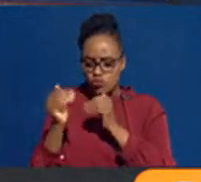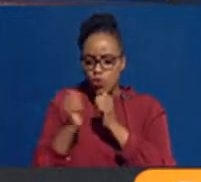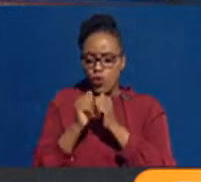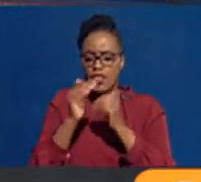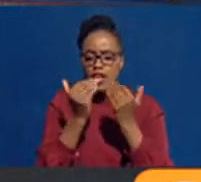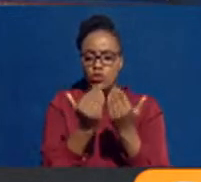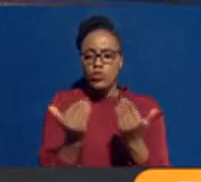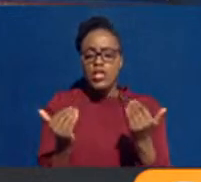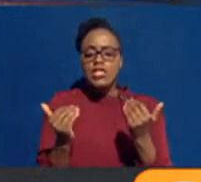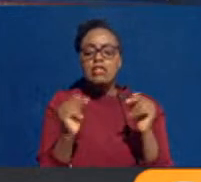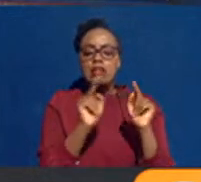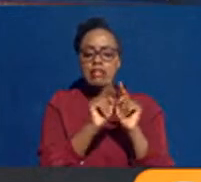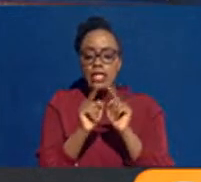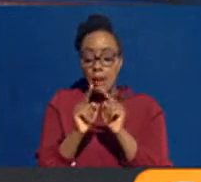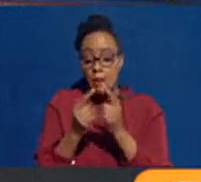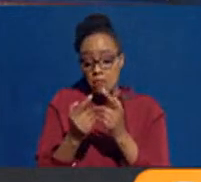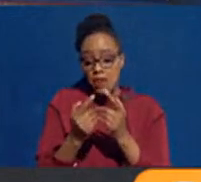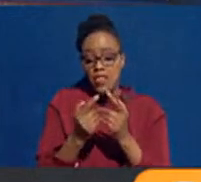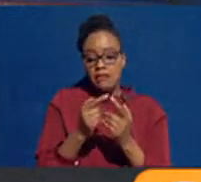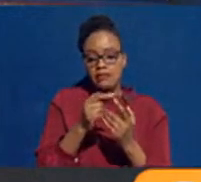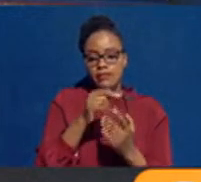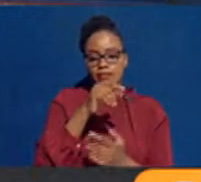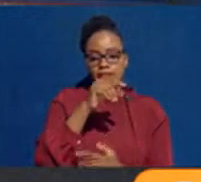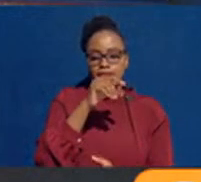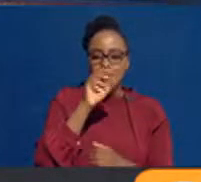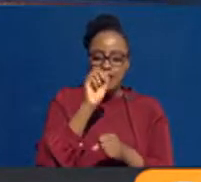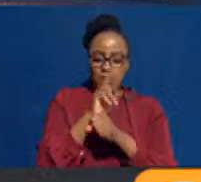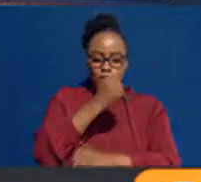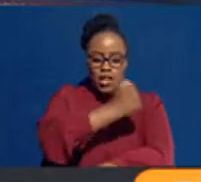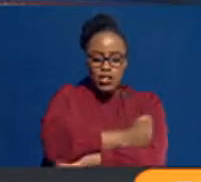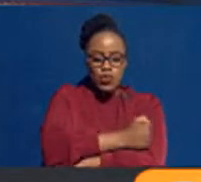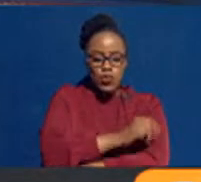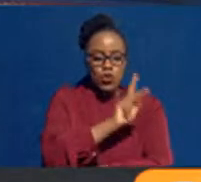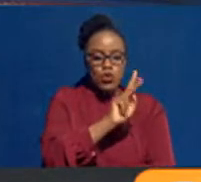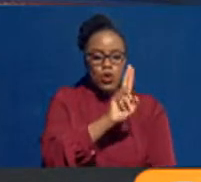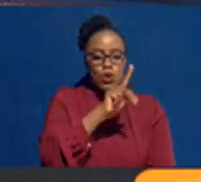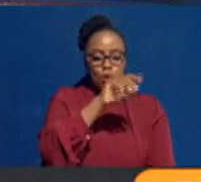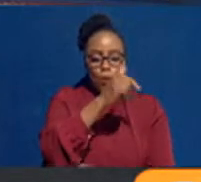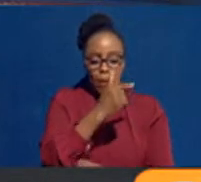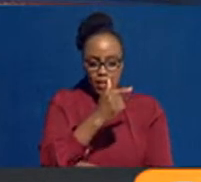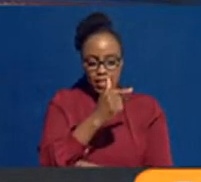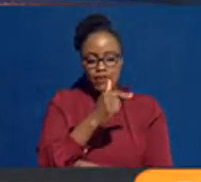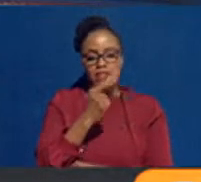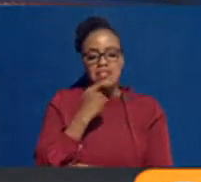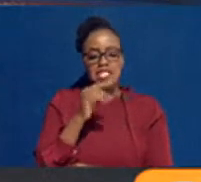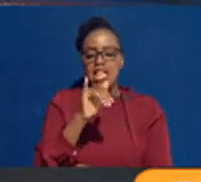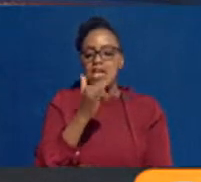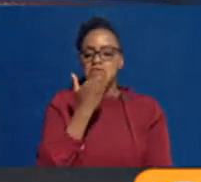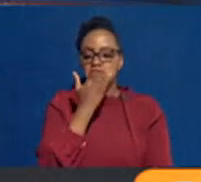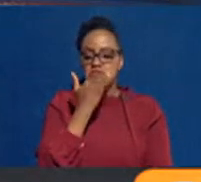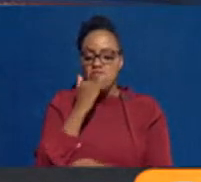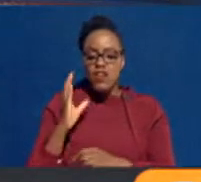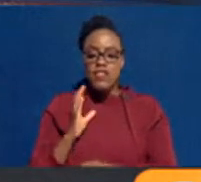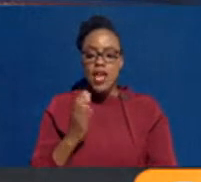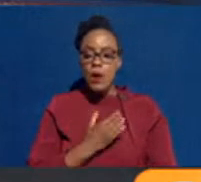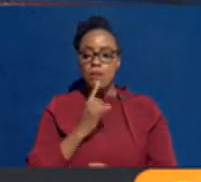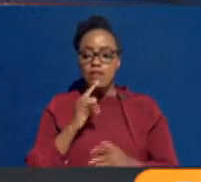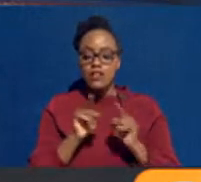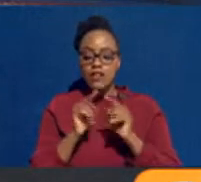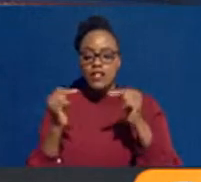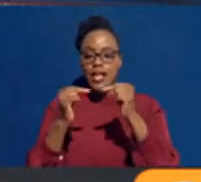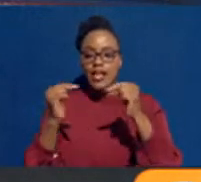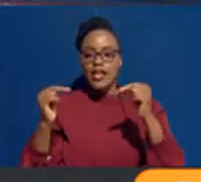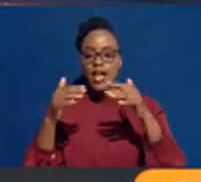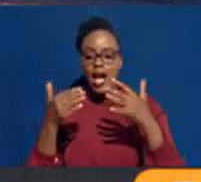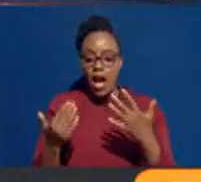wanao. Haya najiri kwa katibu mkuu wa chama cha walimu wa shule za sekondari KUPPET Akelo Misori akikosoa ripoti ya kamati hiyo akisema inaenda